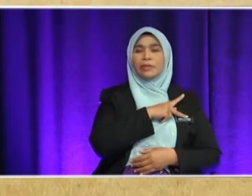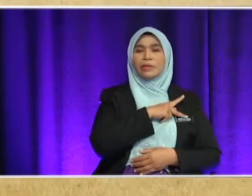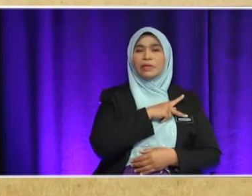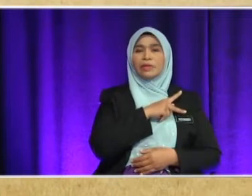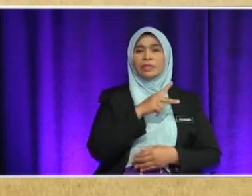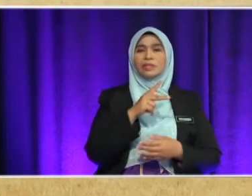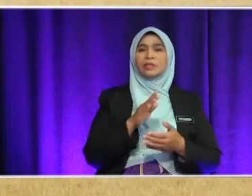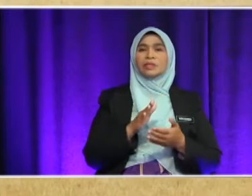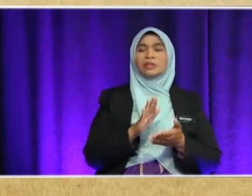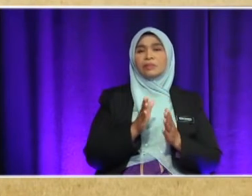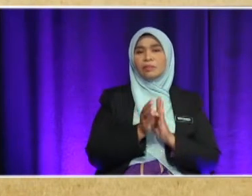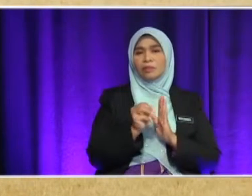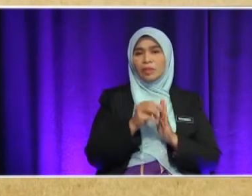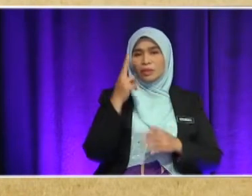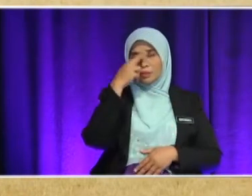rakyat